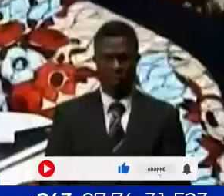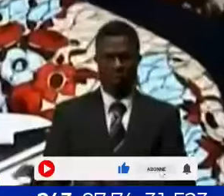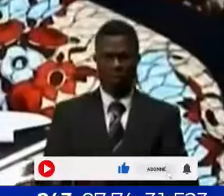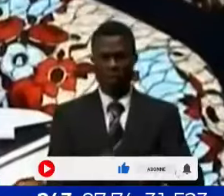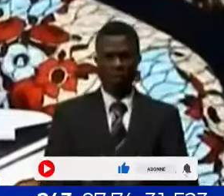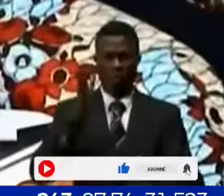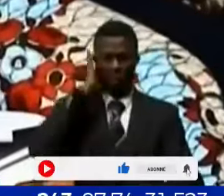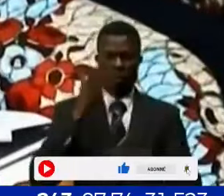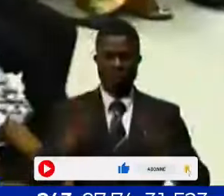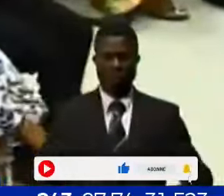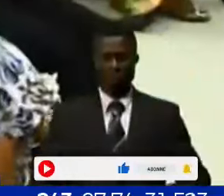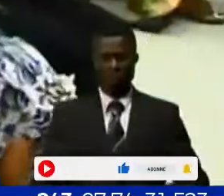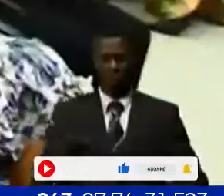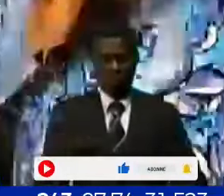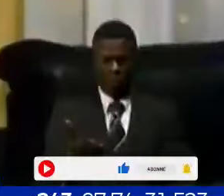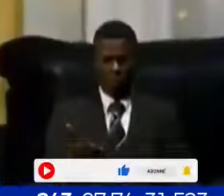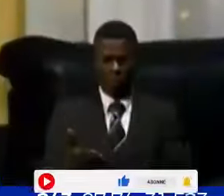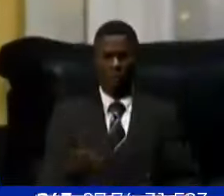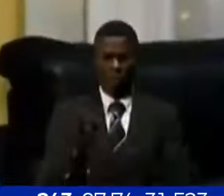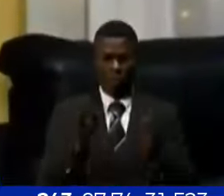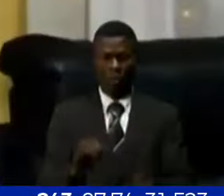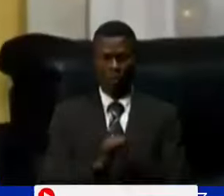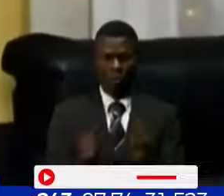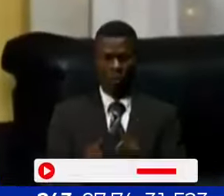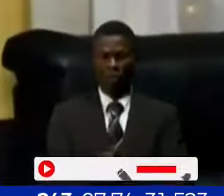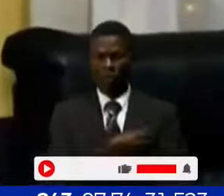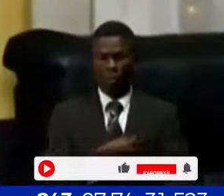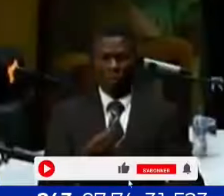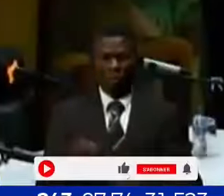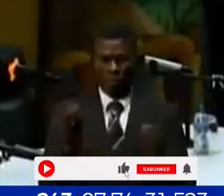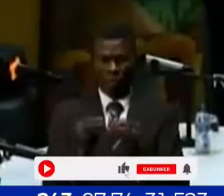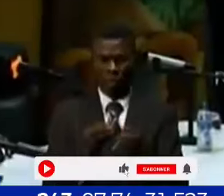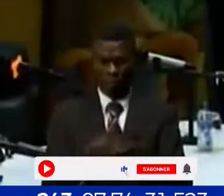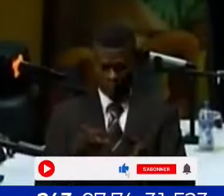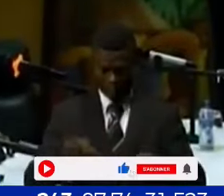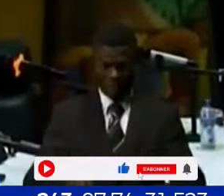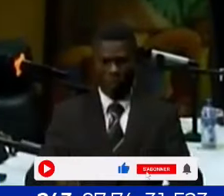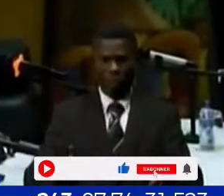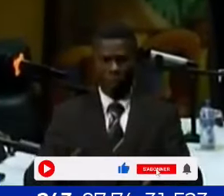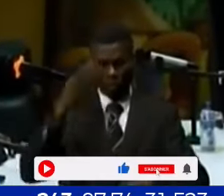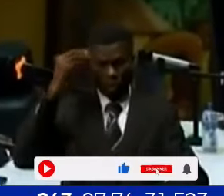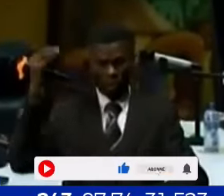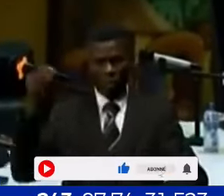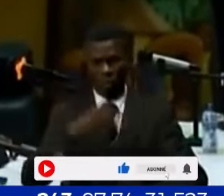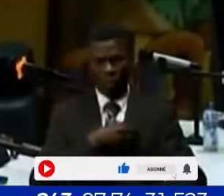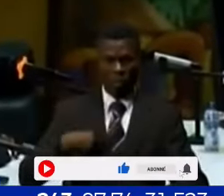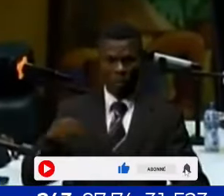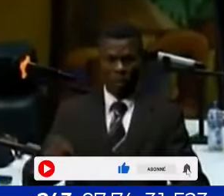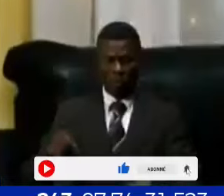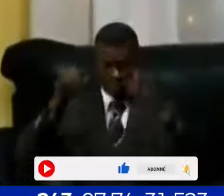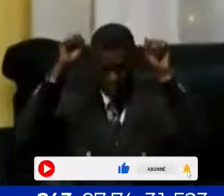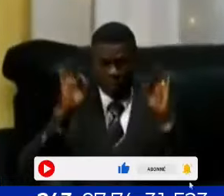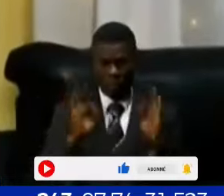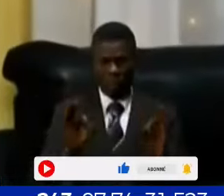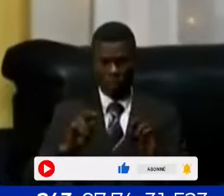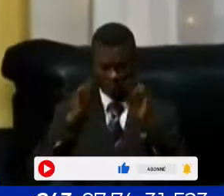cérémonie d'échange de vœux. Hormis son aspect protocolaire, cette rencontre a permis à Espérance Belaou, la nouvelle présidente